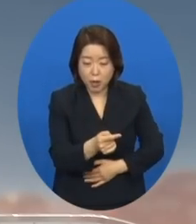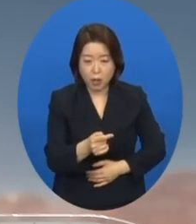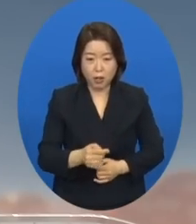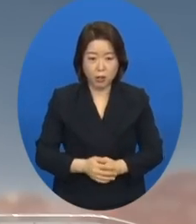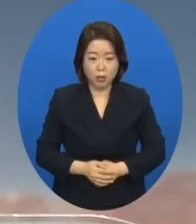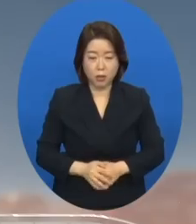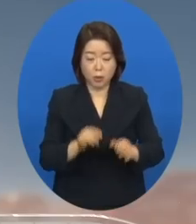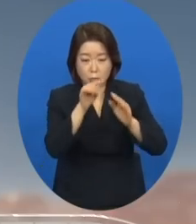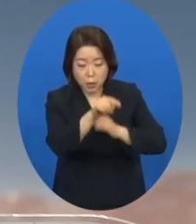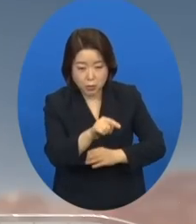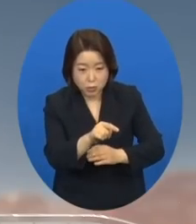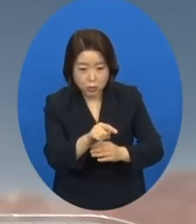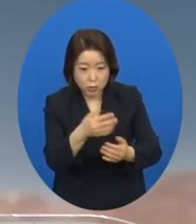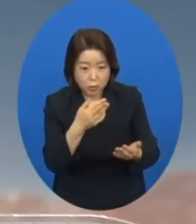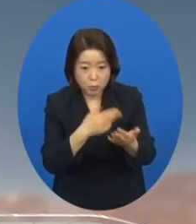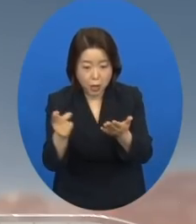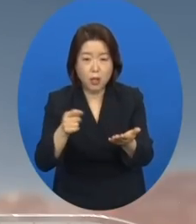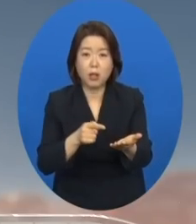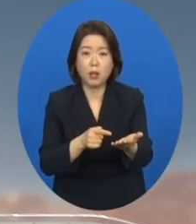없어